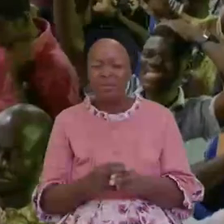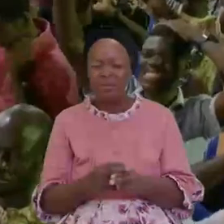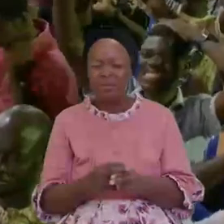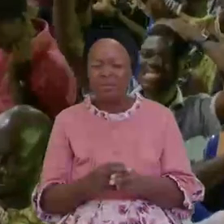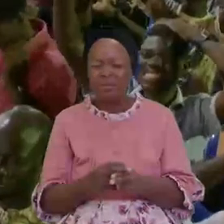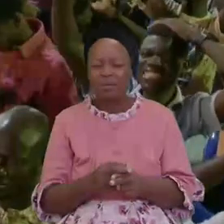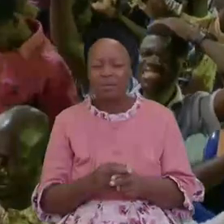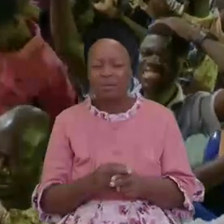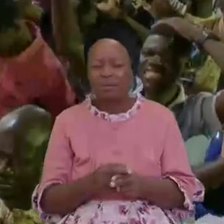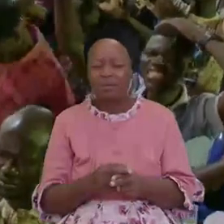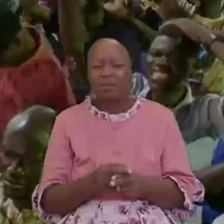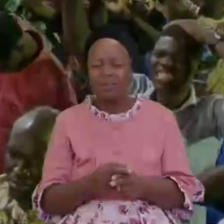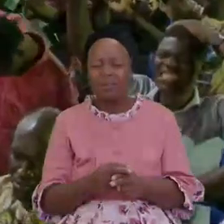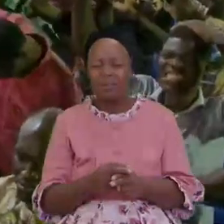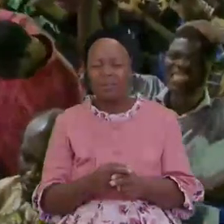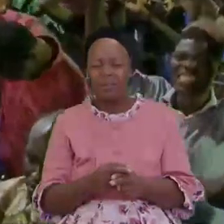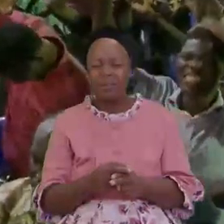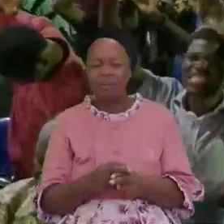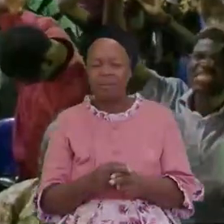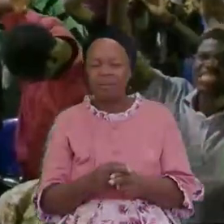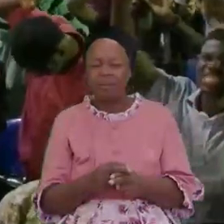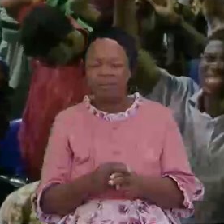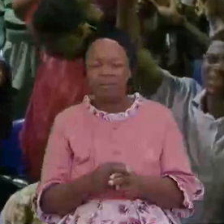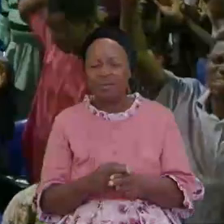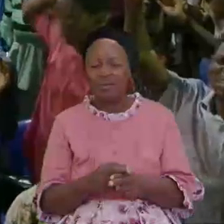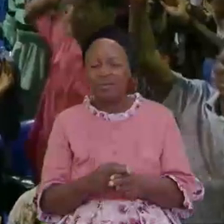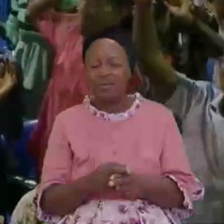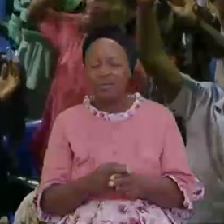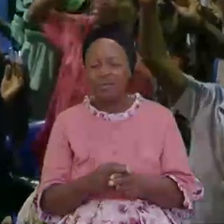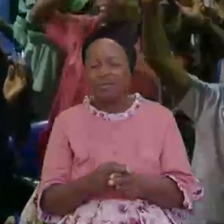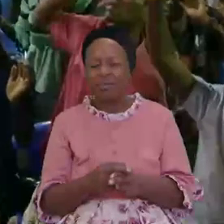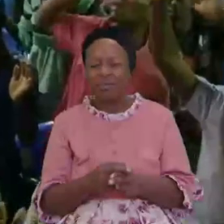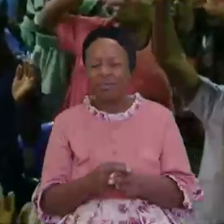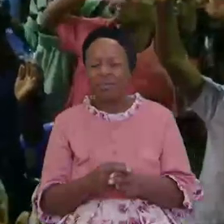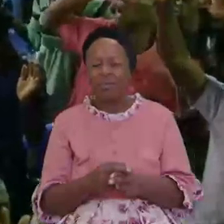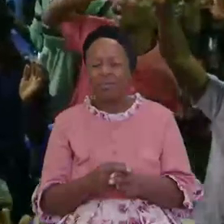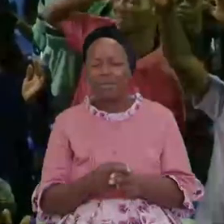tu es libéré maintenant au nom de Jésus.